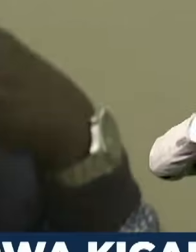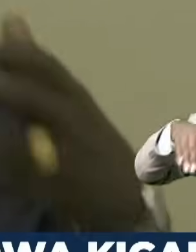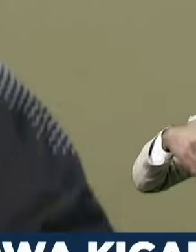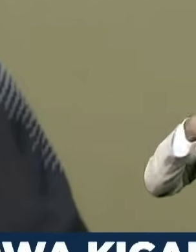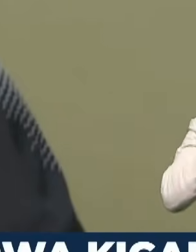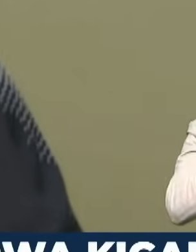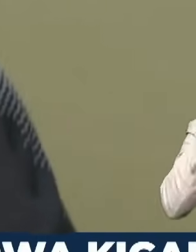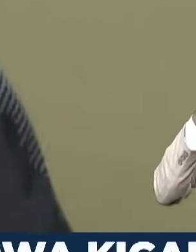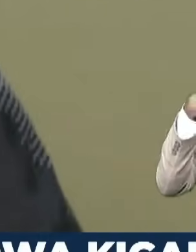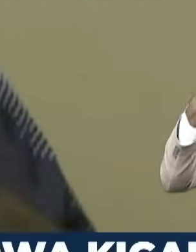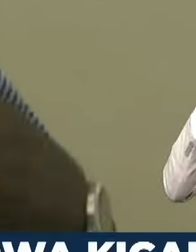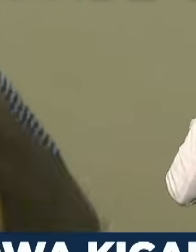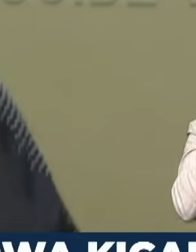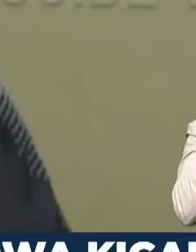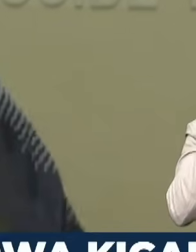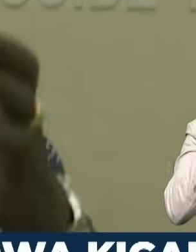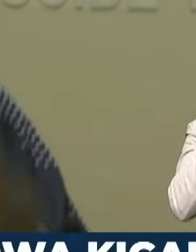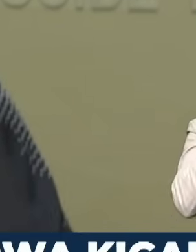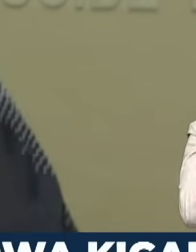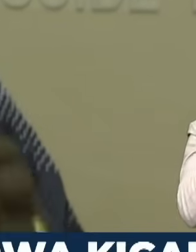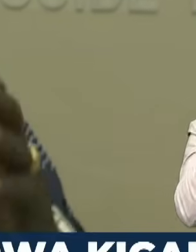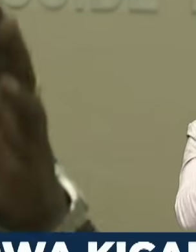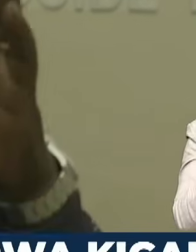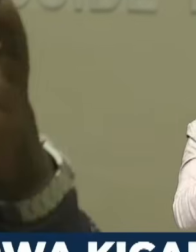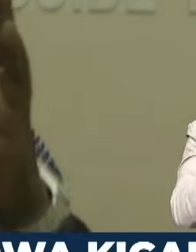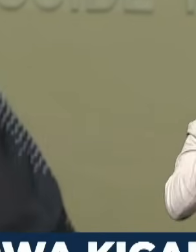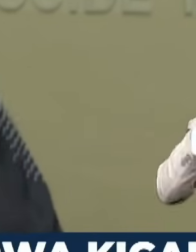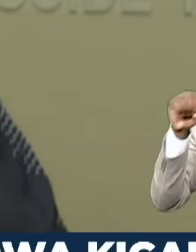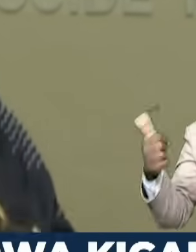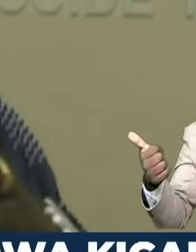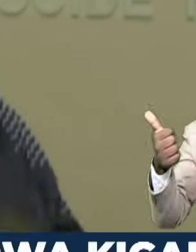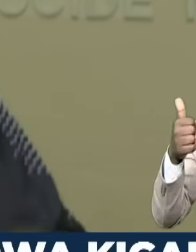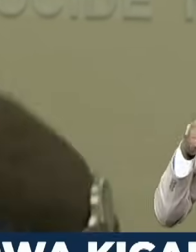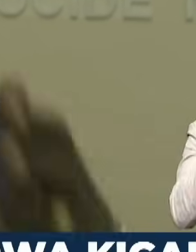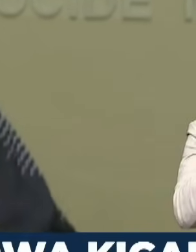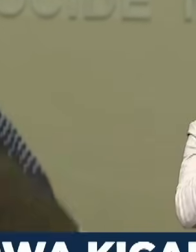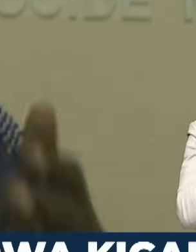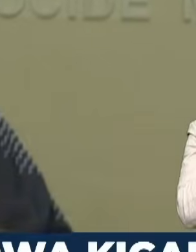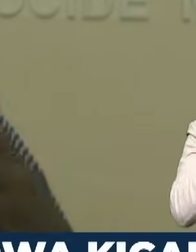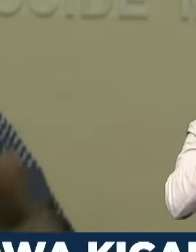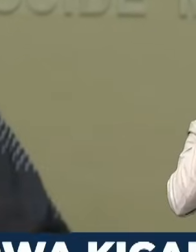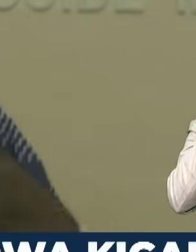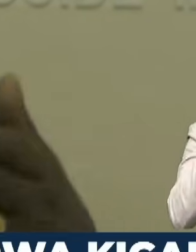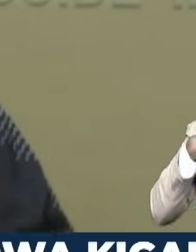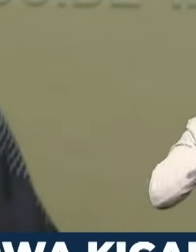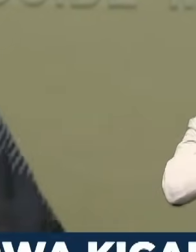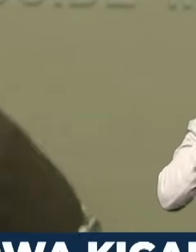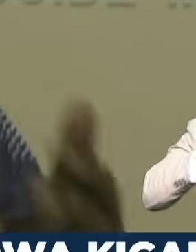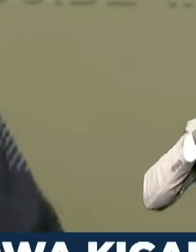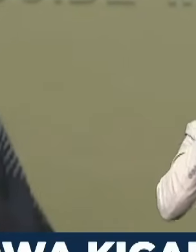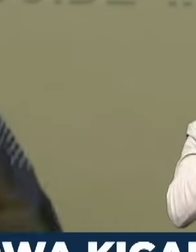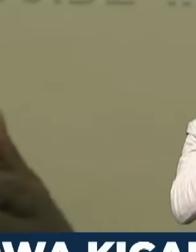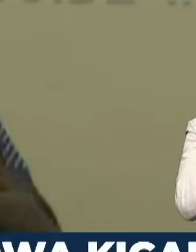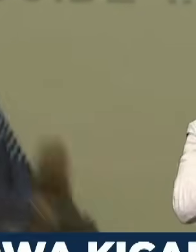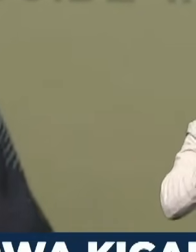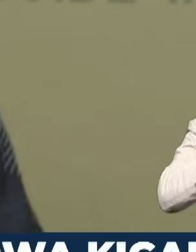gihe kugira ngo duhagarike ikintu cyo kugerageza kwicana kiba amateka ku mugabane wa Afurika. Tugomba kubaho no kubana mu